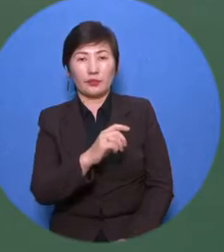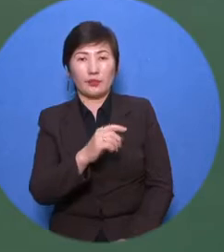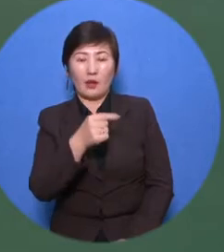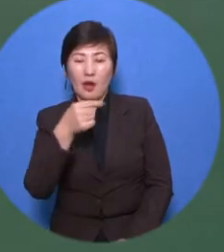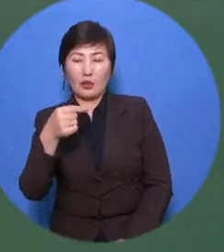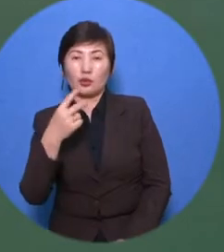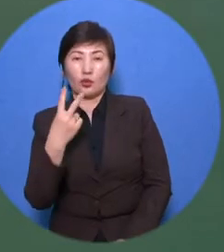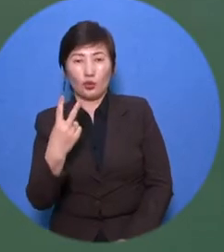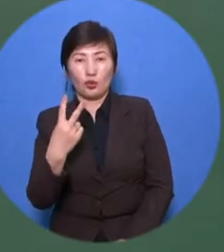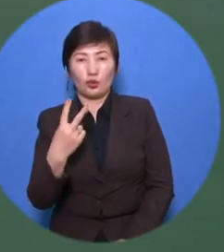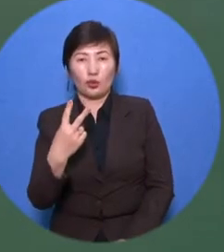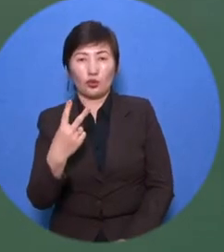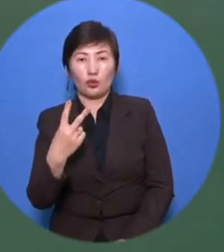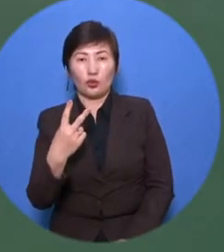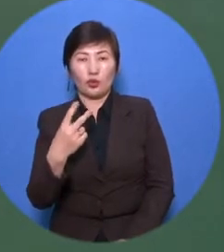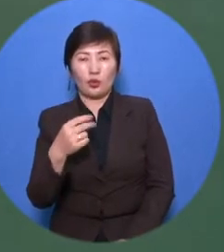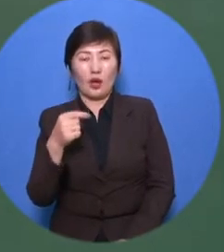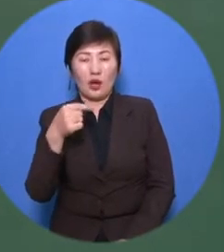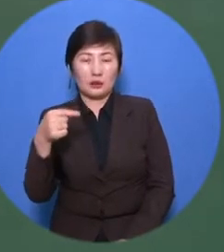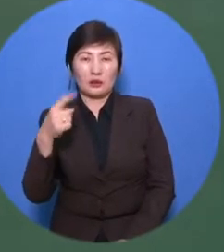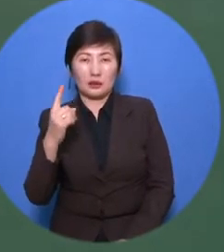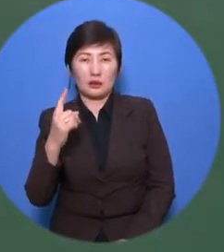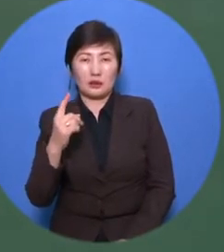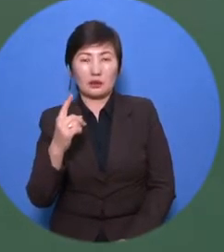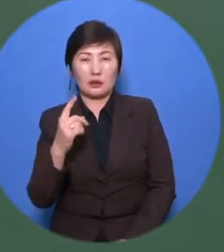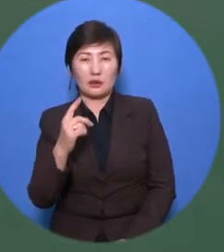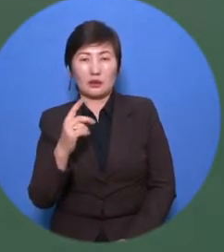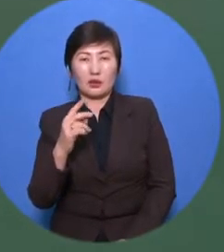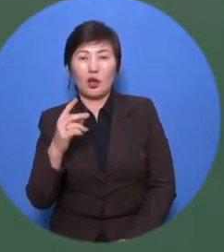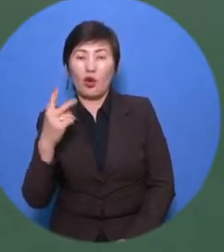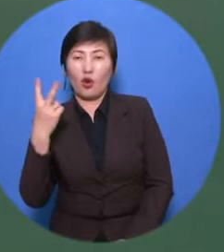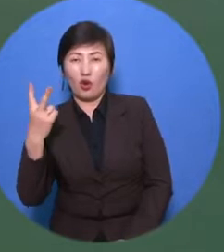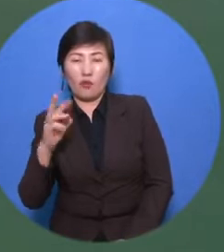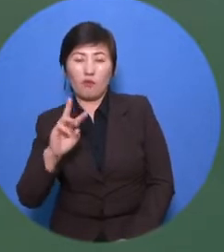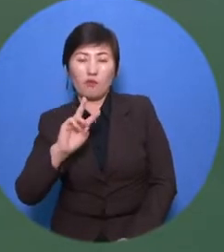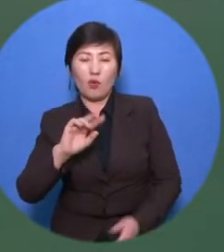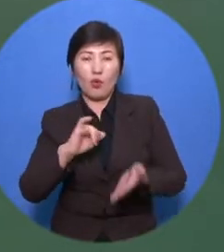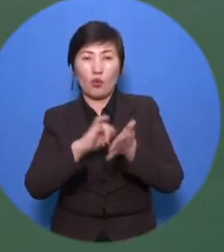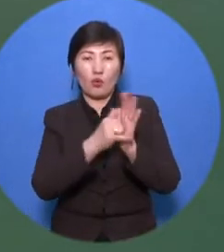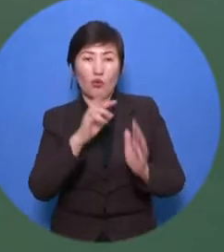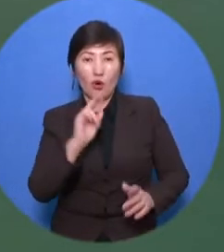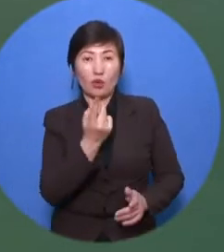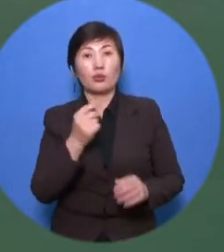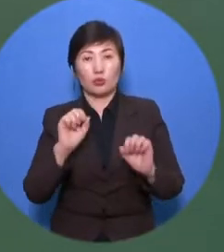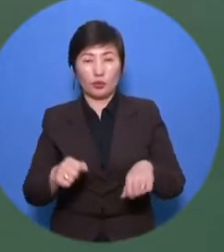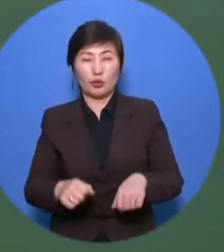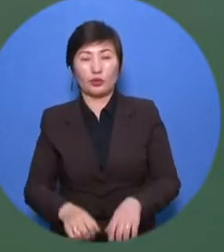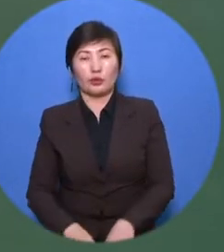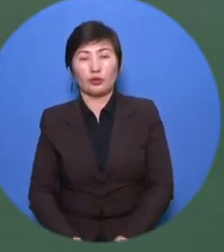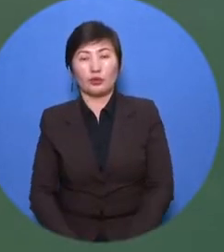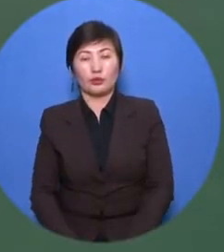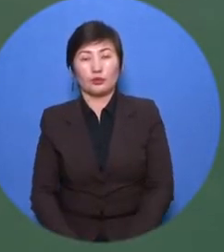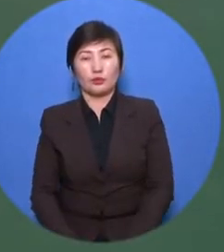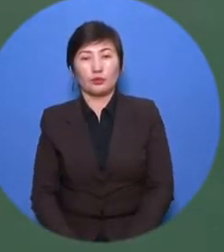сөрөг 2 хасах 1 тэг 1 2 гэсэн утгуудыг авч үзье. За